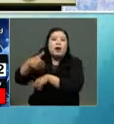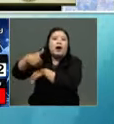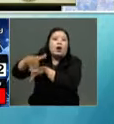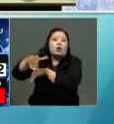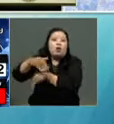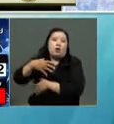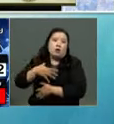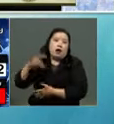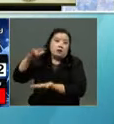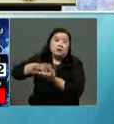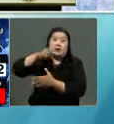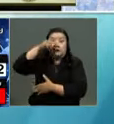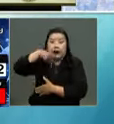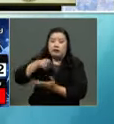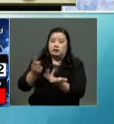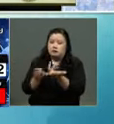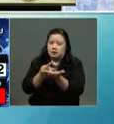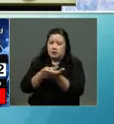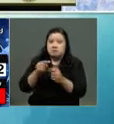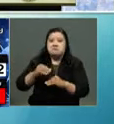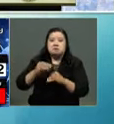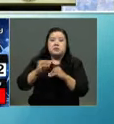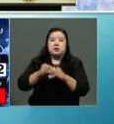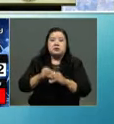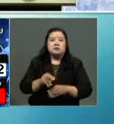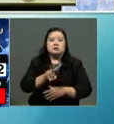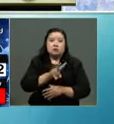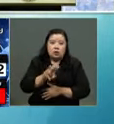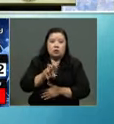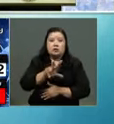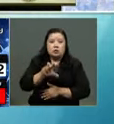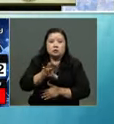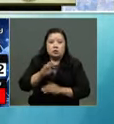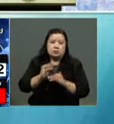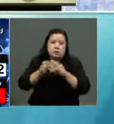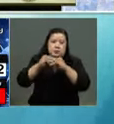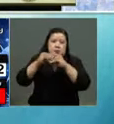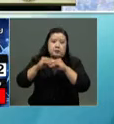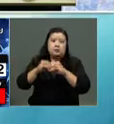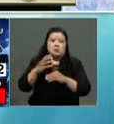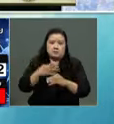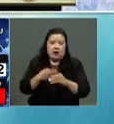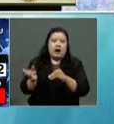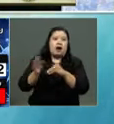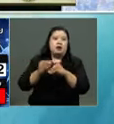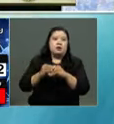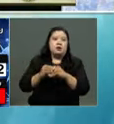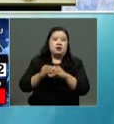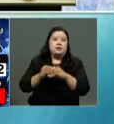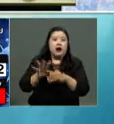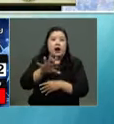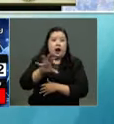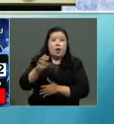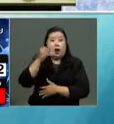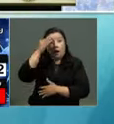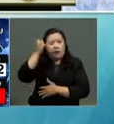และก็นำเรียนว่าเราพยายามจะเพิ่มโควตาของคนที่จะกลับเข้ามาในเมืองไทยจากตัวเลข3 200 300 400ตอนนี้กำลังจะปรับขึ้นไปให้ได้ถึง 500